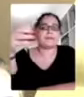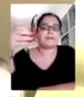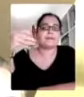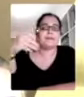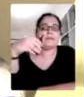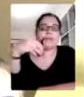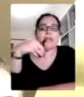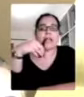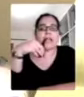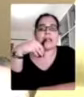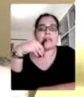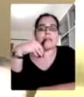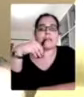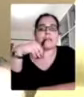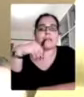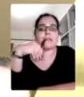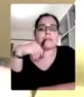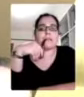tütünler.